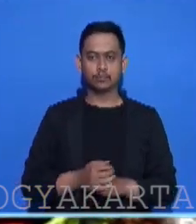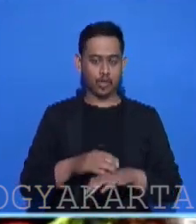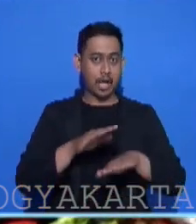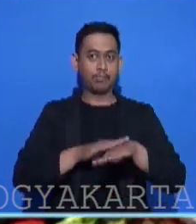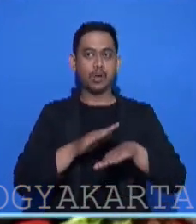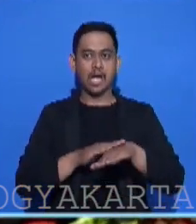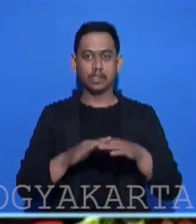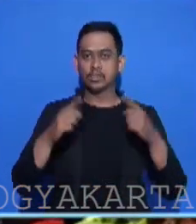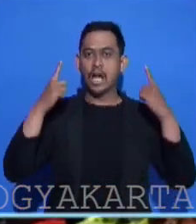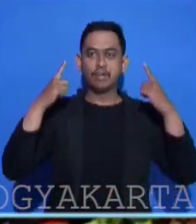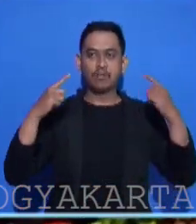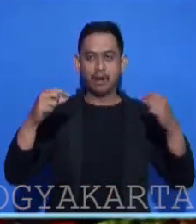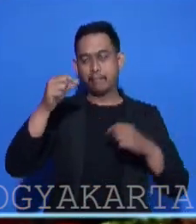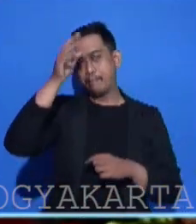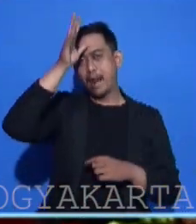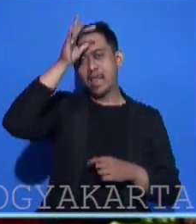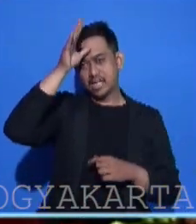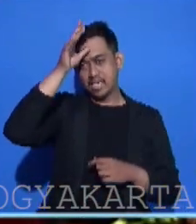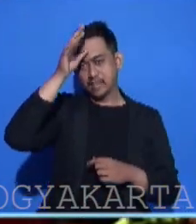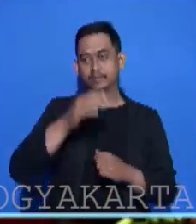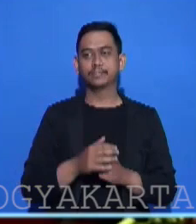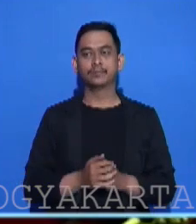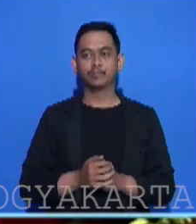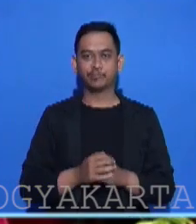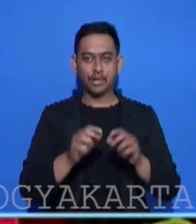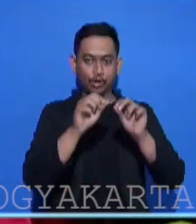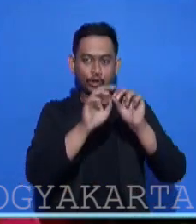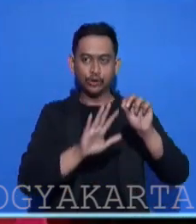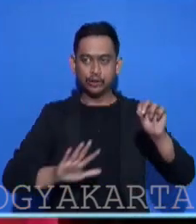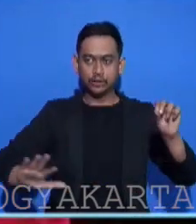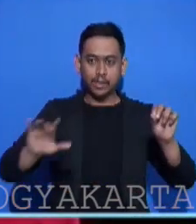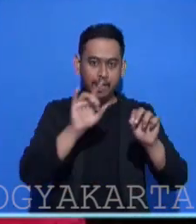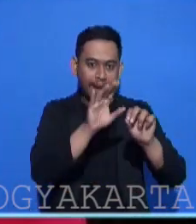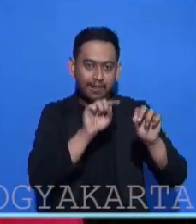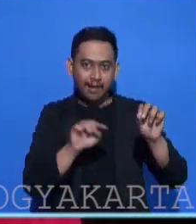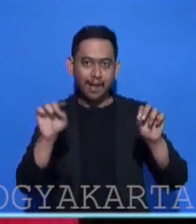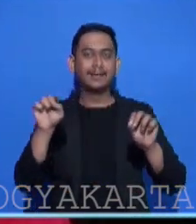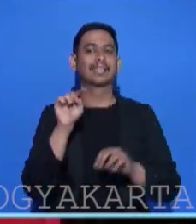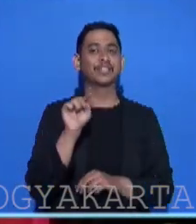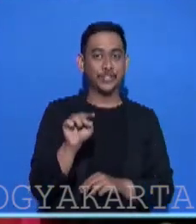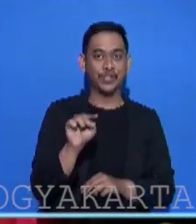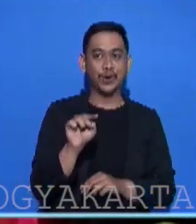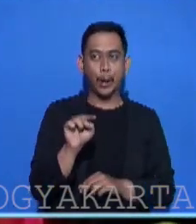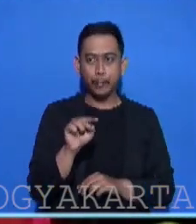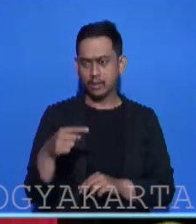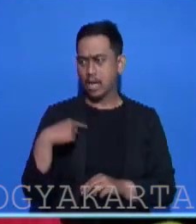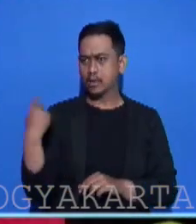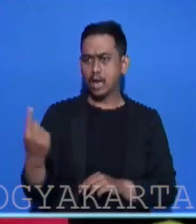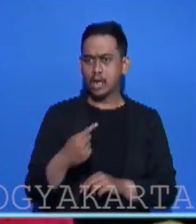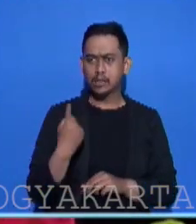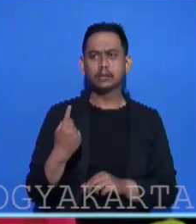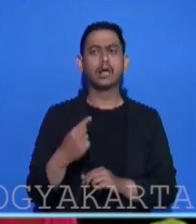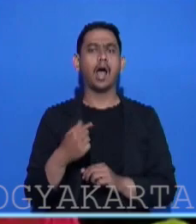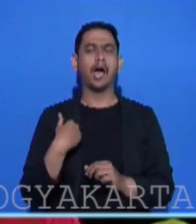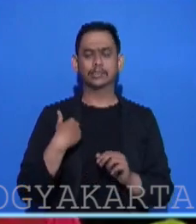Jawa, Bali, Nusantara. Nusantara apa aja? Kita nggak harus ada acara ya.